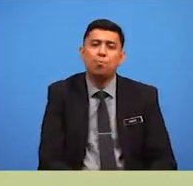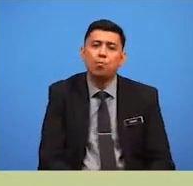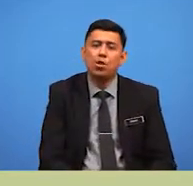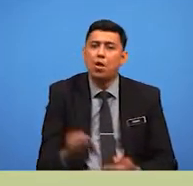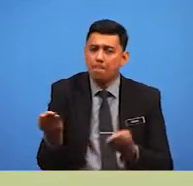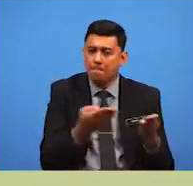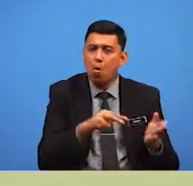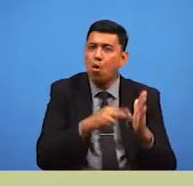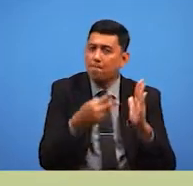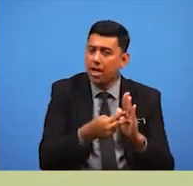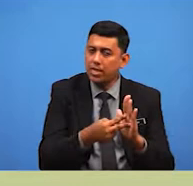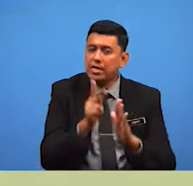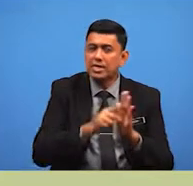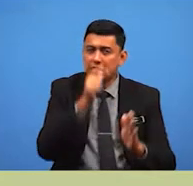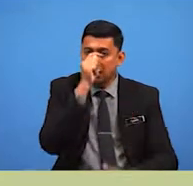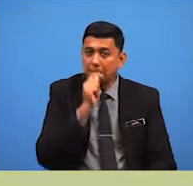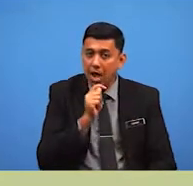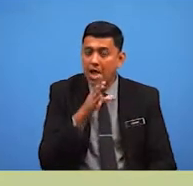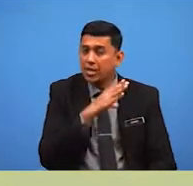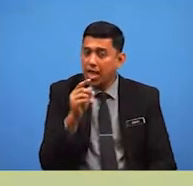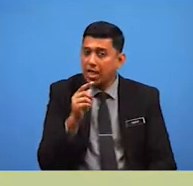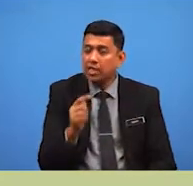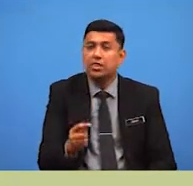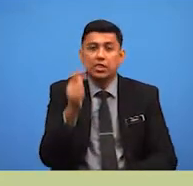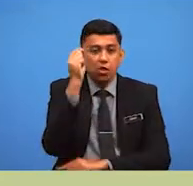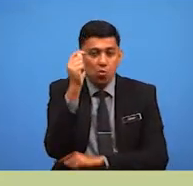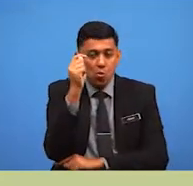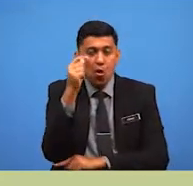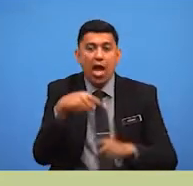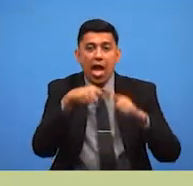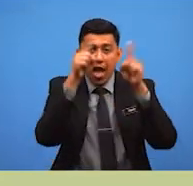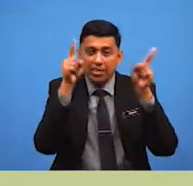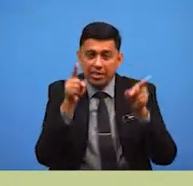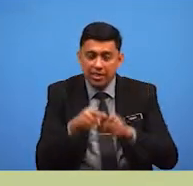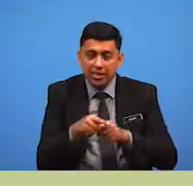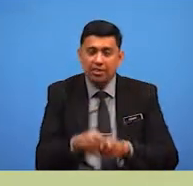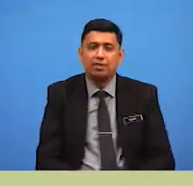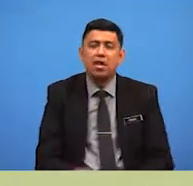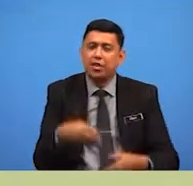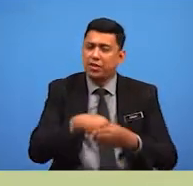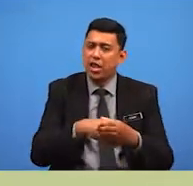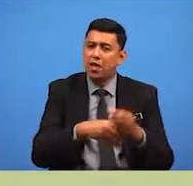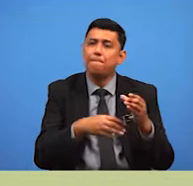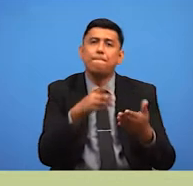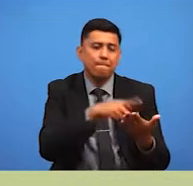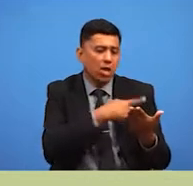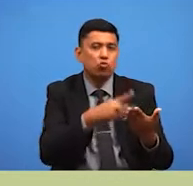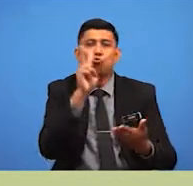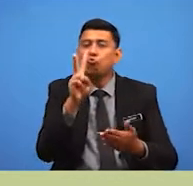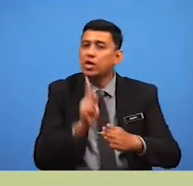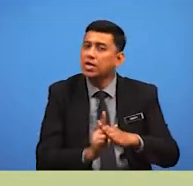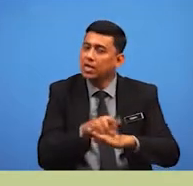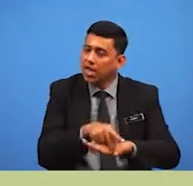membawa maksud ketabahan dan keteguhan hati. Dalam pantun dua kerat ini,